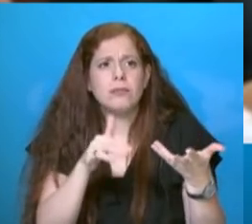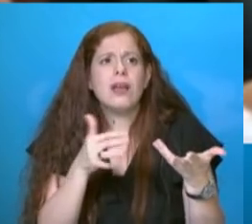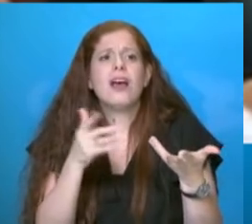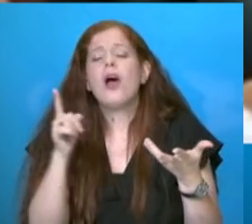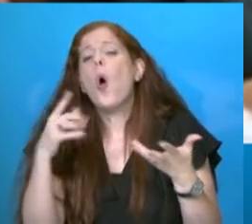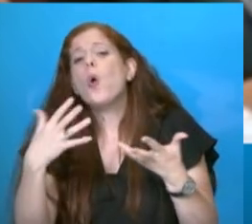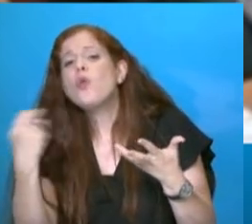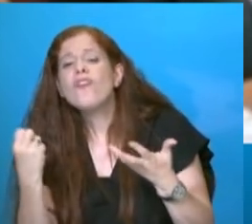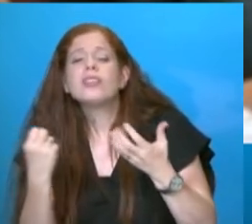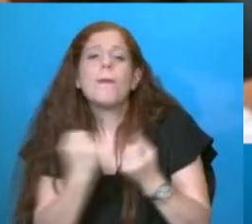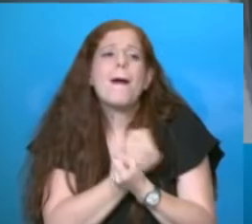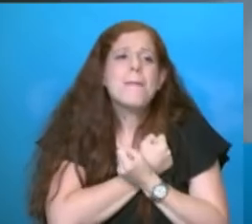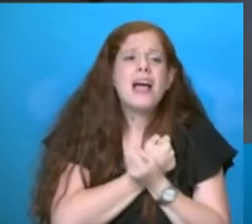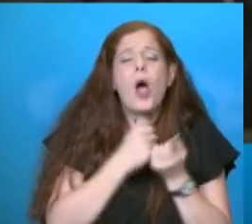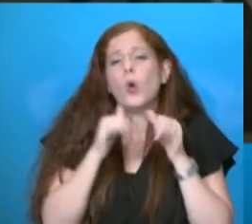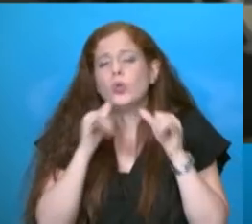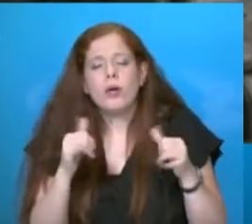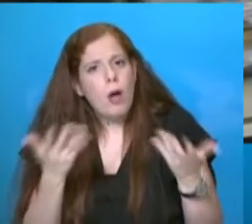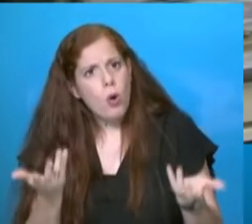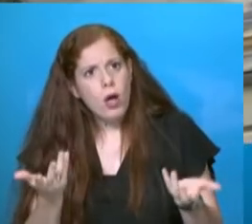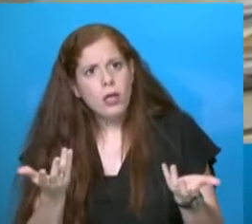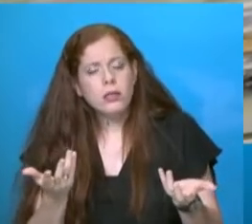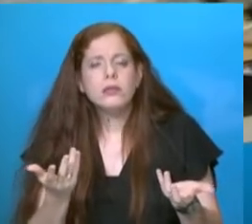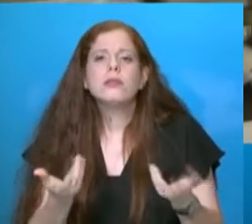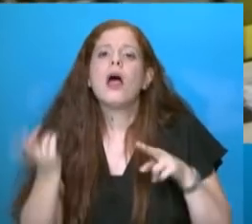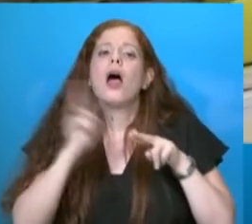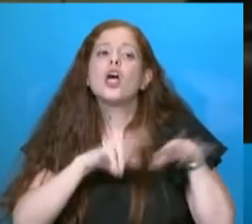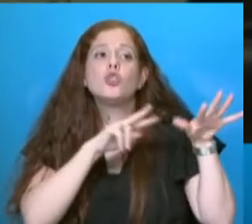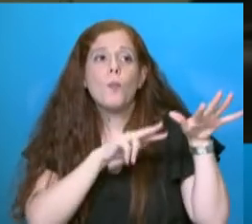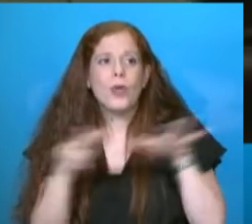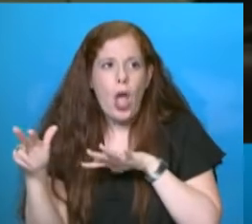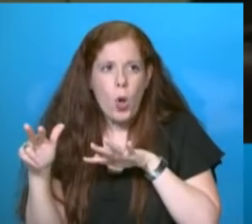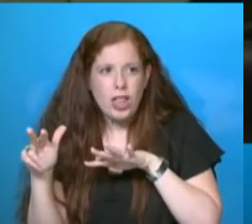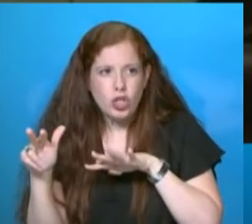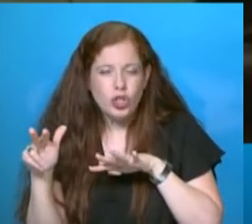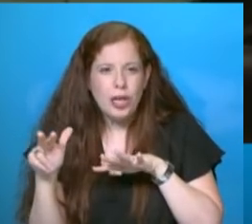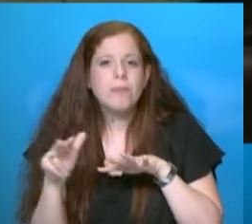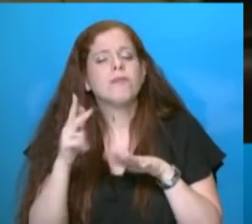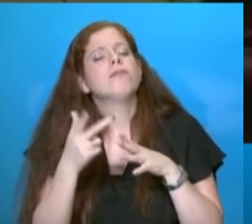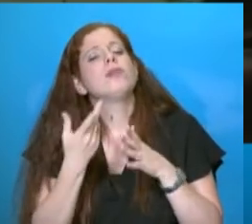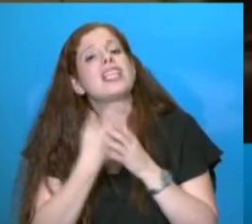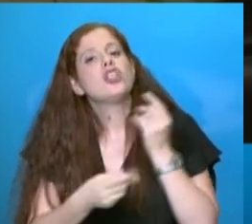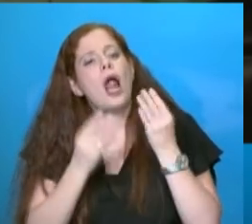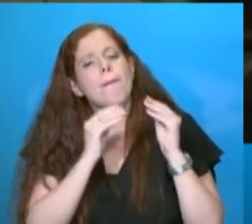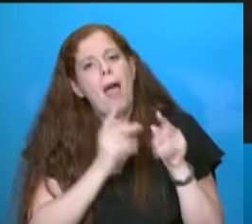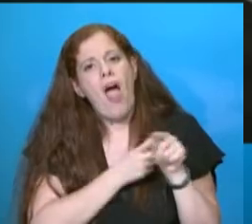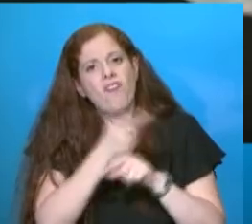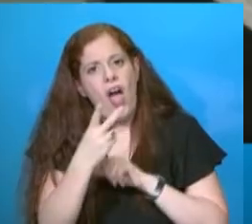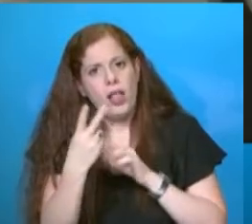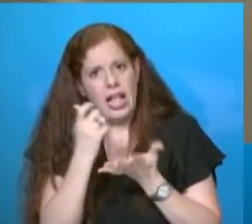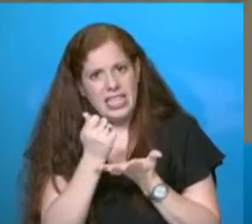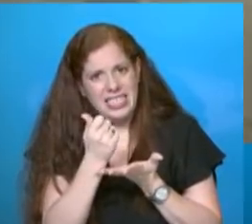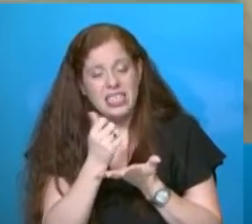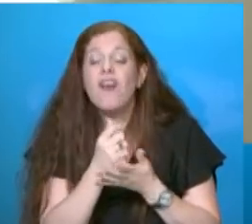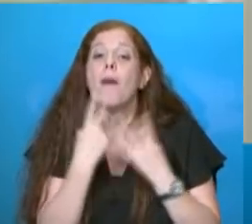מחבק, ההוא צועק, מה קורה פה? אחרי 8 חודשים על הכיסא נכשל ראש העיר בהעברת התקציב. המשמעות, בסוף החודש